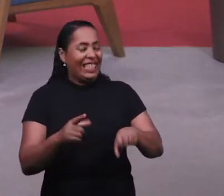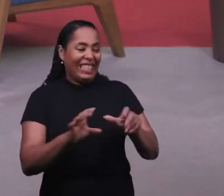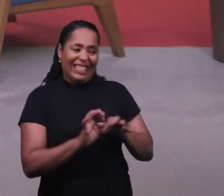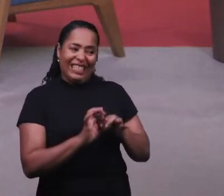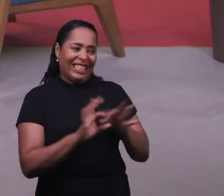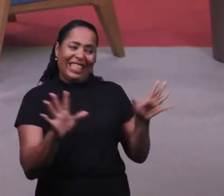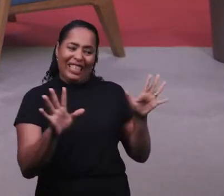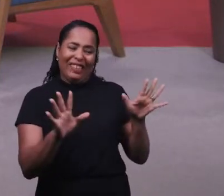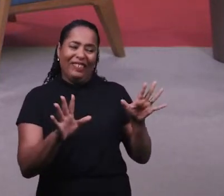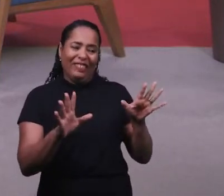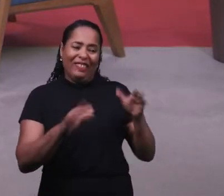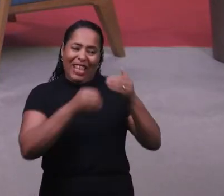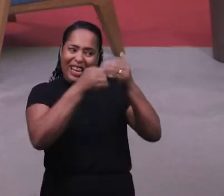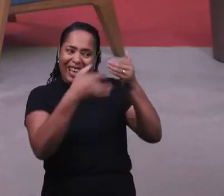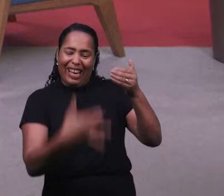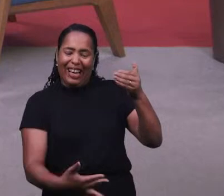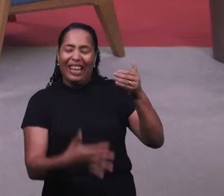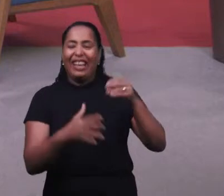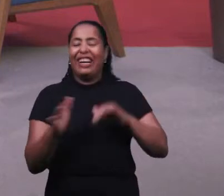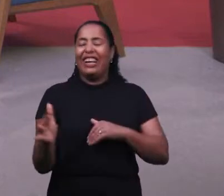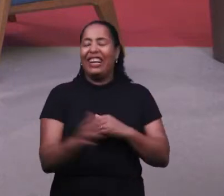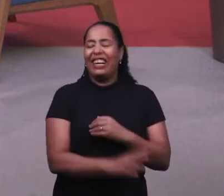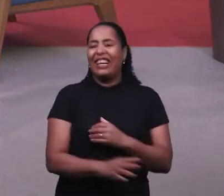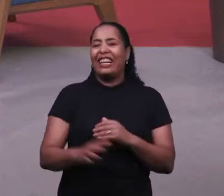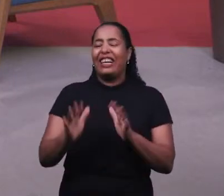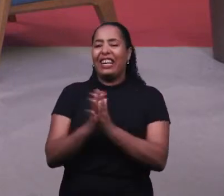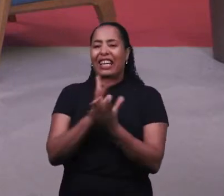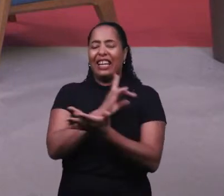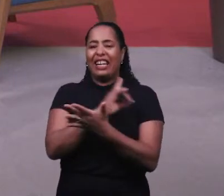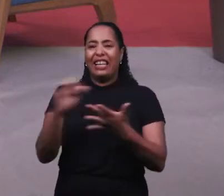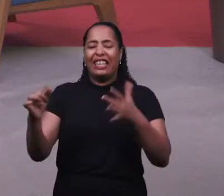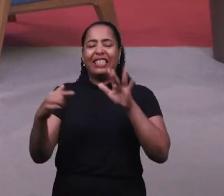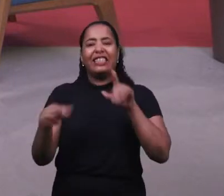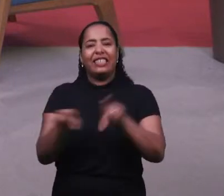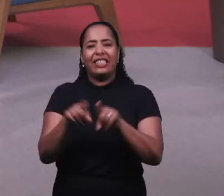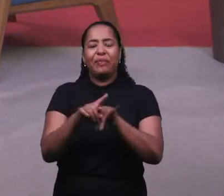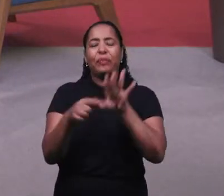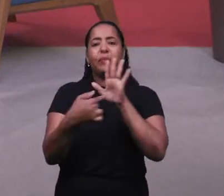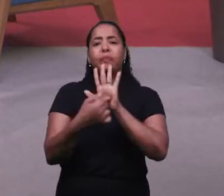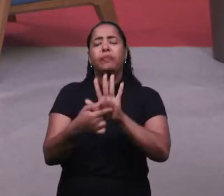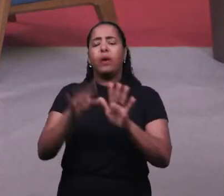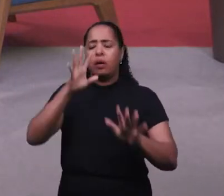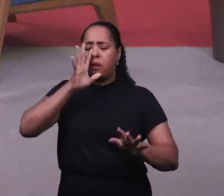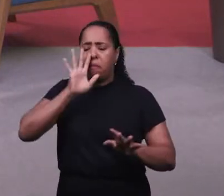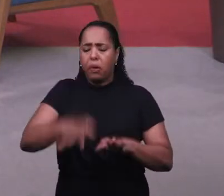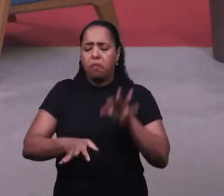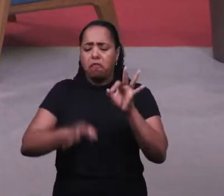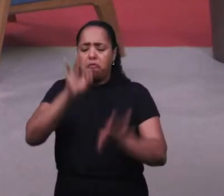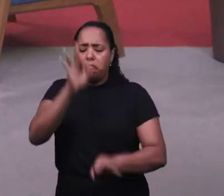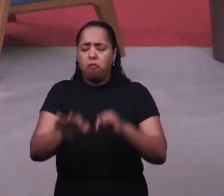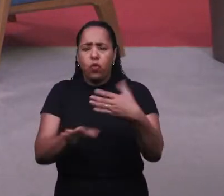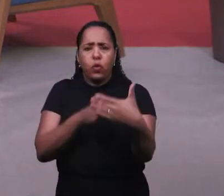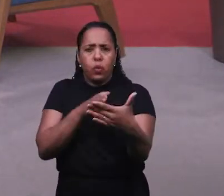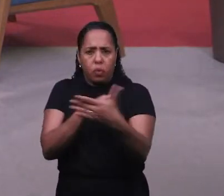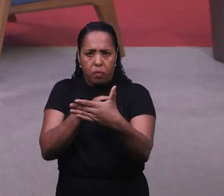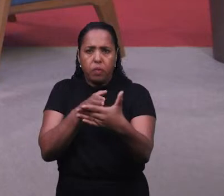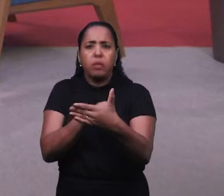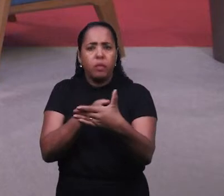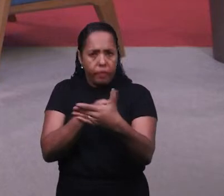On n'a pas le temps, n'est-ce pas? Alors, la Bible, elle établit aussi un jugement, une limite